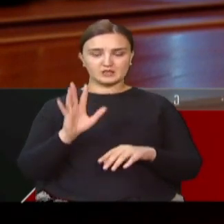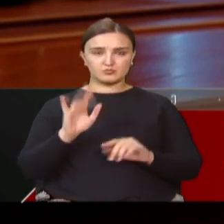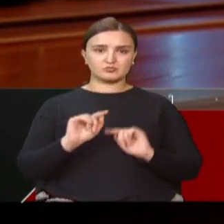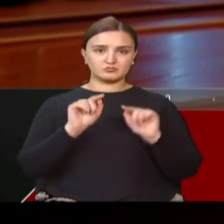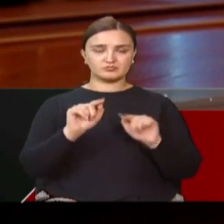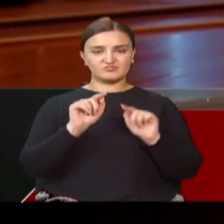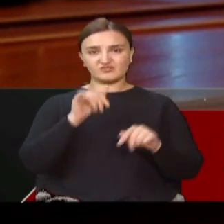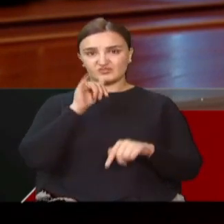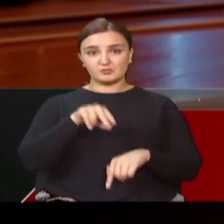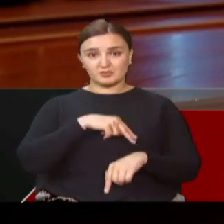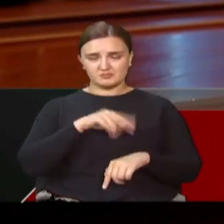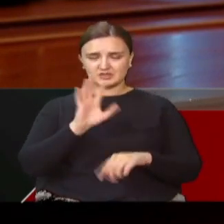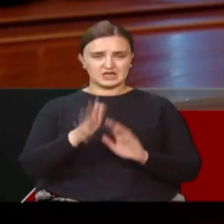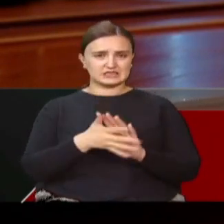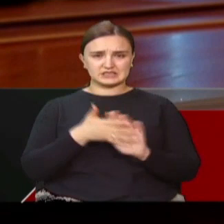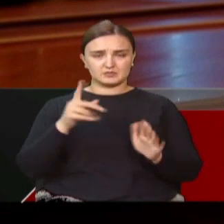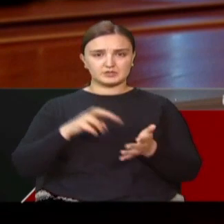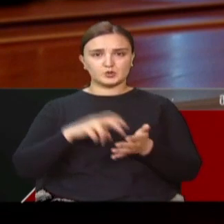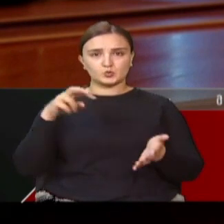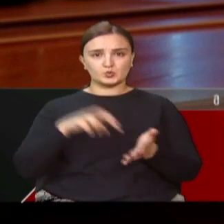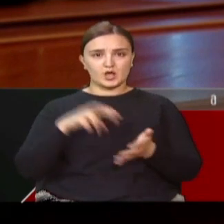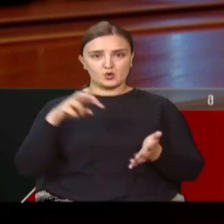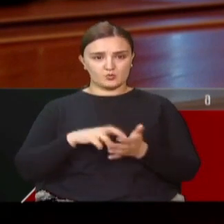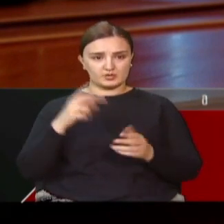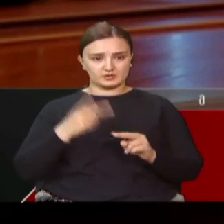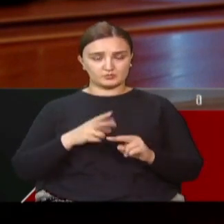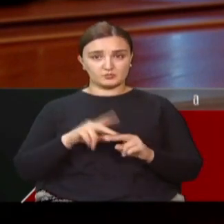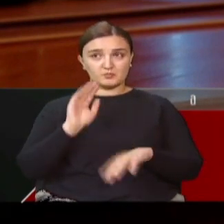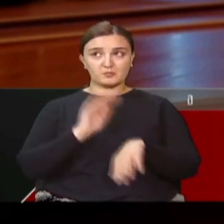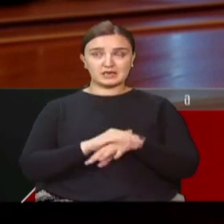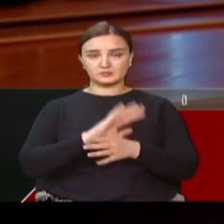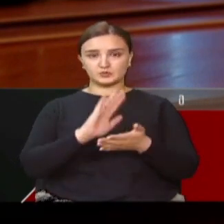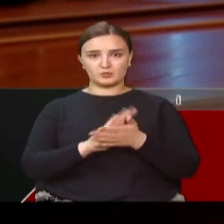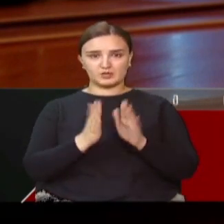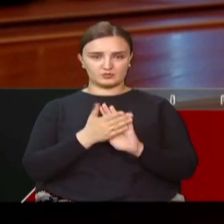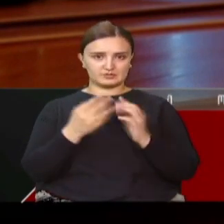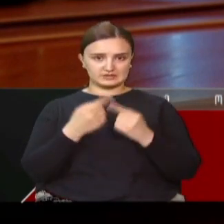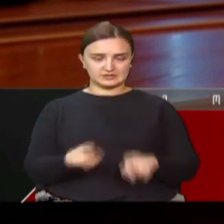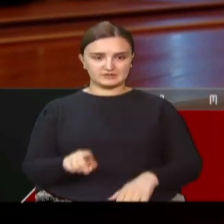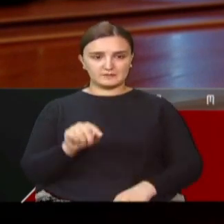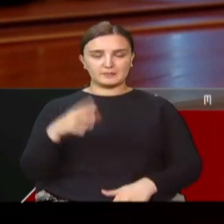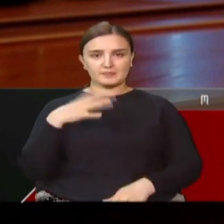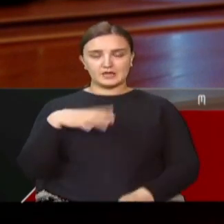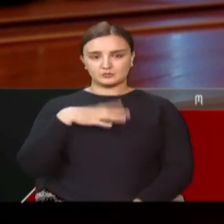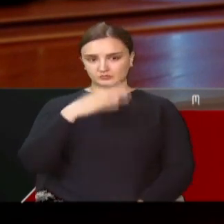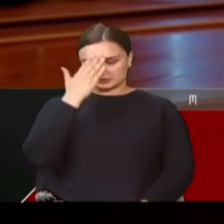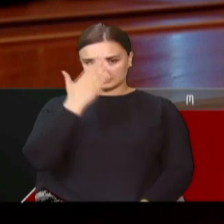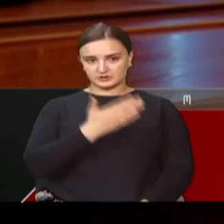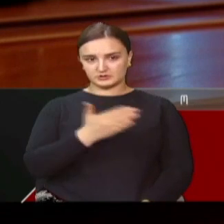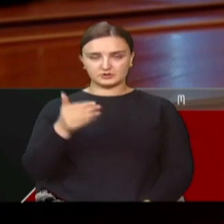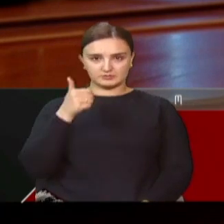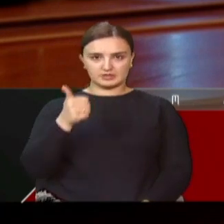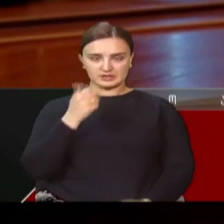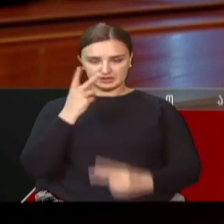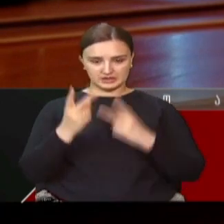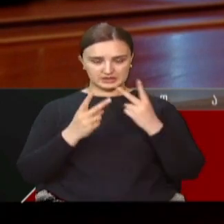ვერ გადავლენ შემდეგ პარლამენტში გასაგებია და ხტუნაობენ, მაგრამ ფაქტი და მოცემულობა სხვა რამეს მეტყველებს, რაც ქართულმა საზოგადოებამ კარგად